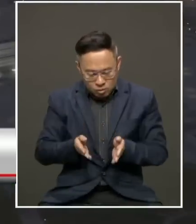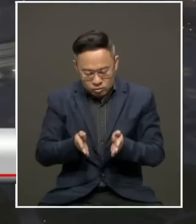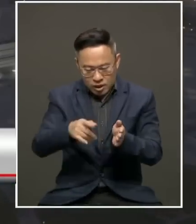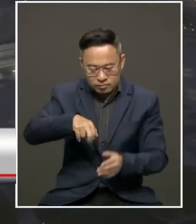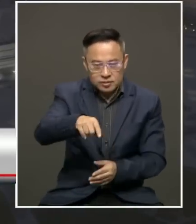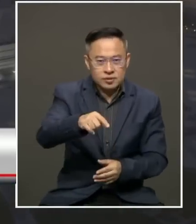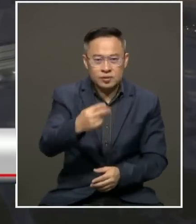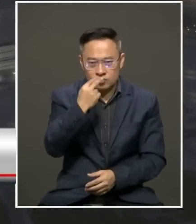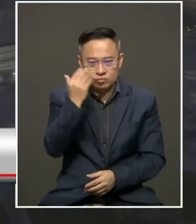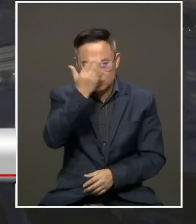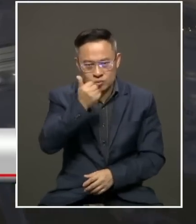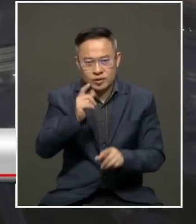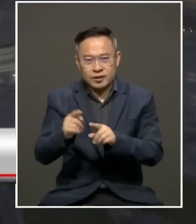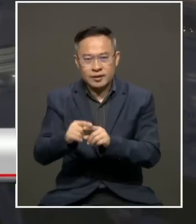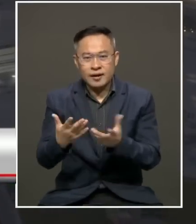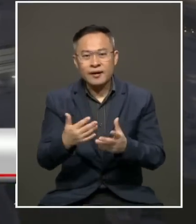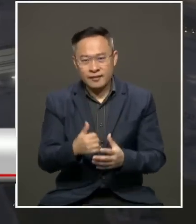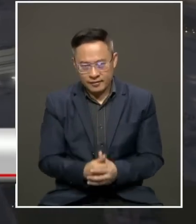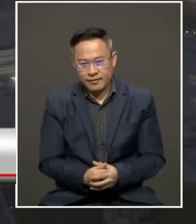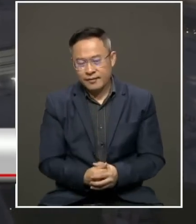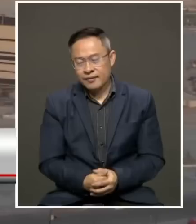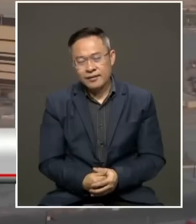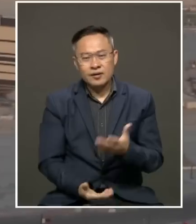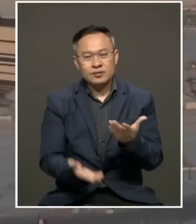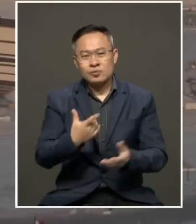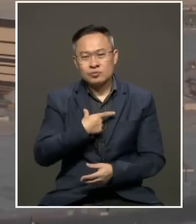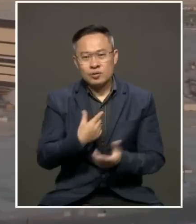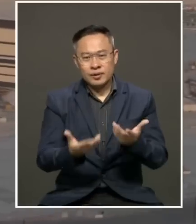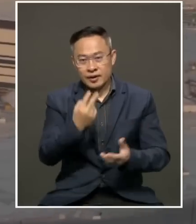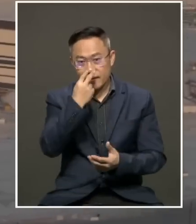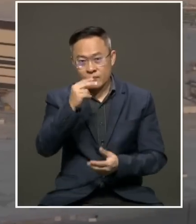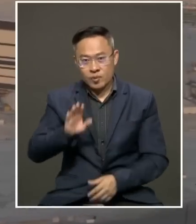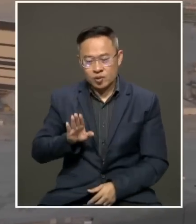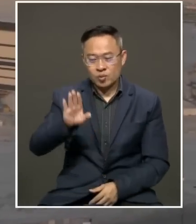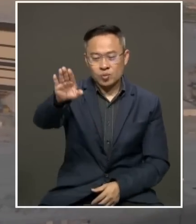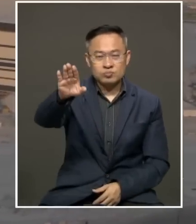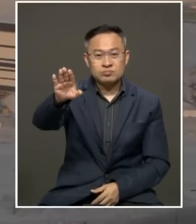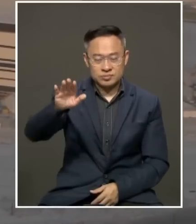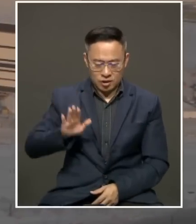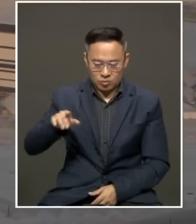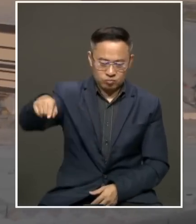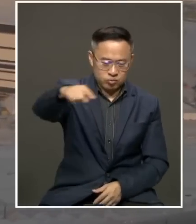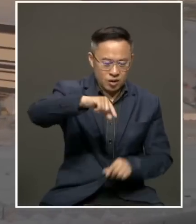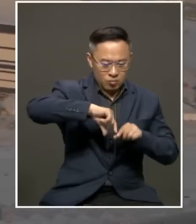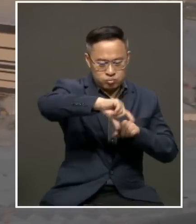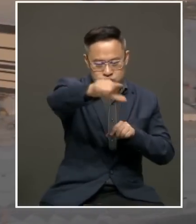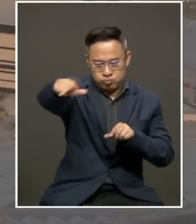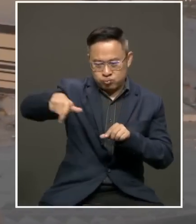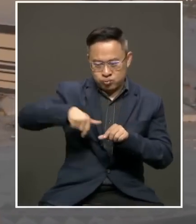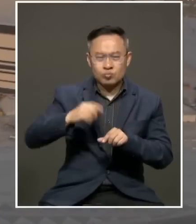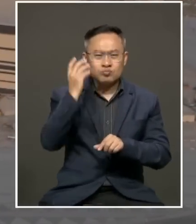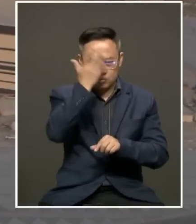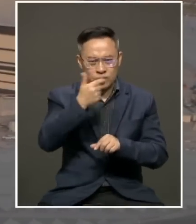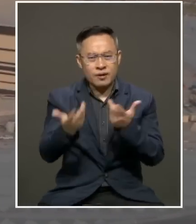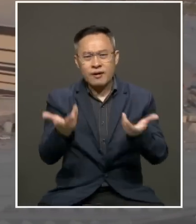ค่ะเออดีๆก็ถือว่าแฟนๆที่ไปร่วมรับชมการแข่งขันฟุตบอลโลกที่กาตาร์ในครั้งนี้เนี่ยก็